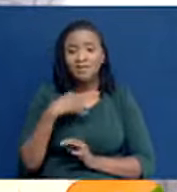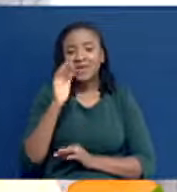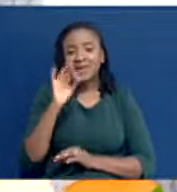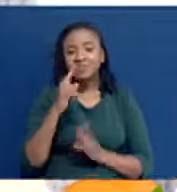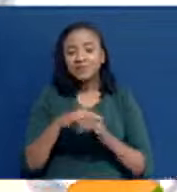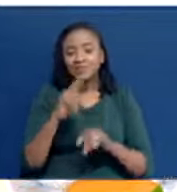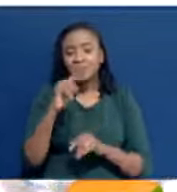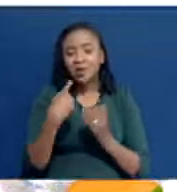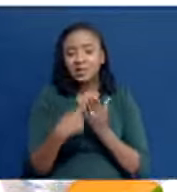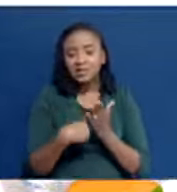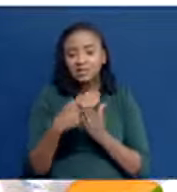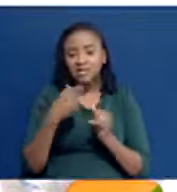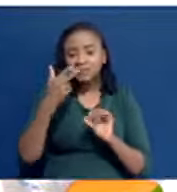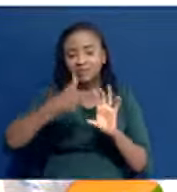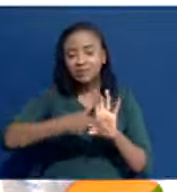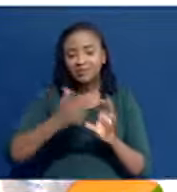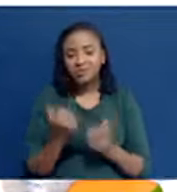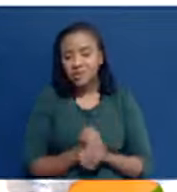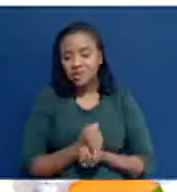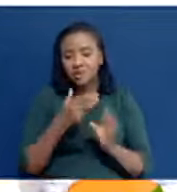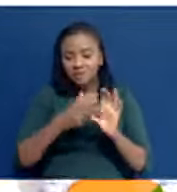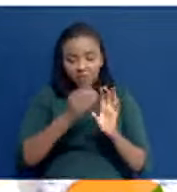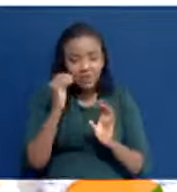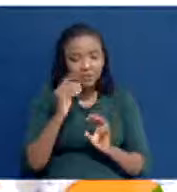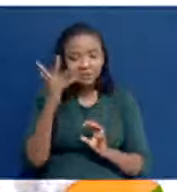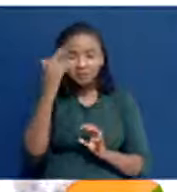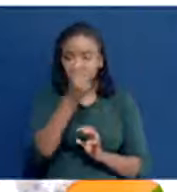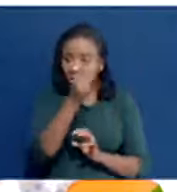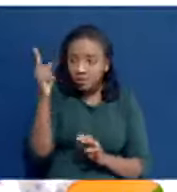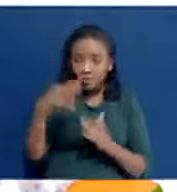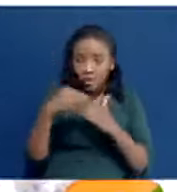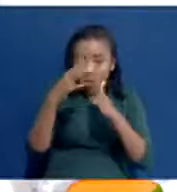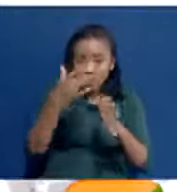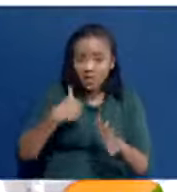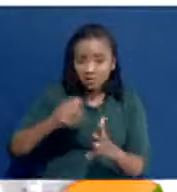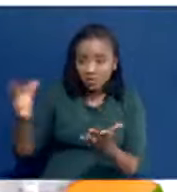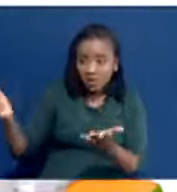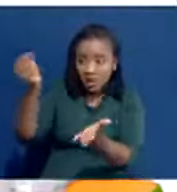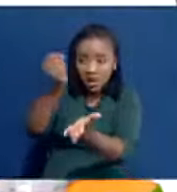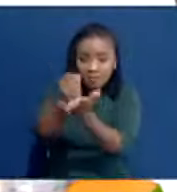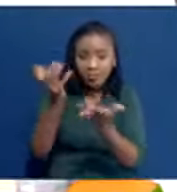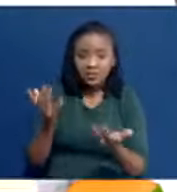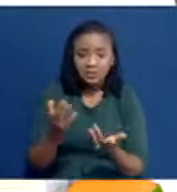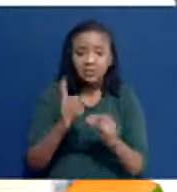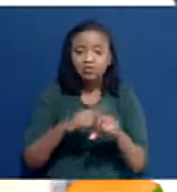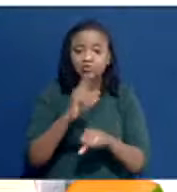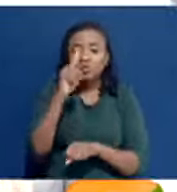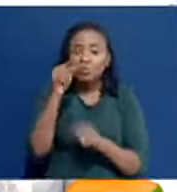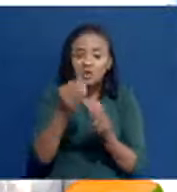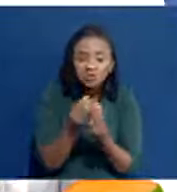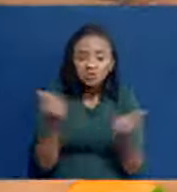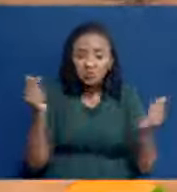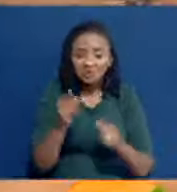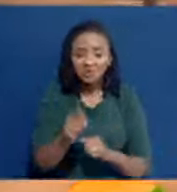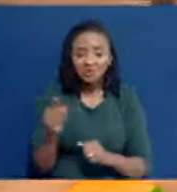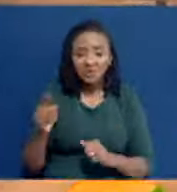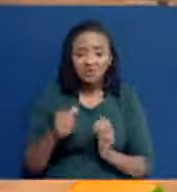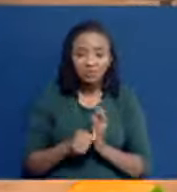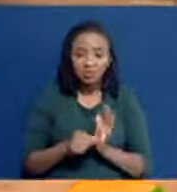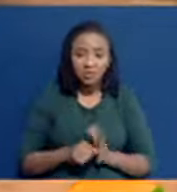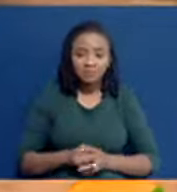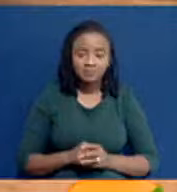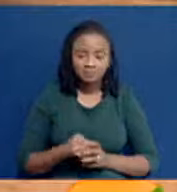ya fuel vile imeenda juu hivi? Kozi nini ndo leaders tumechagua? Sisi siku gani tutashughulikia mambo ya wananchi?